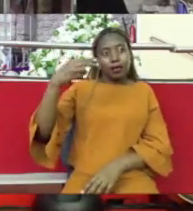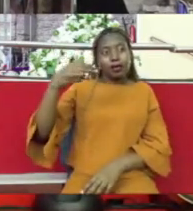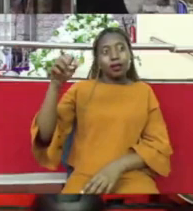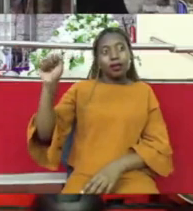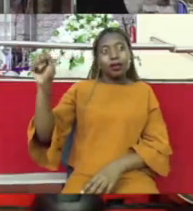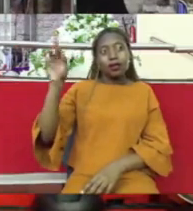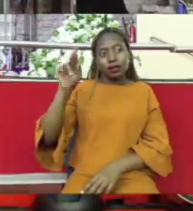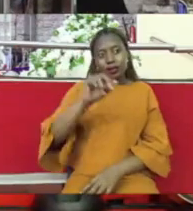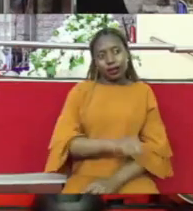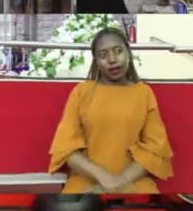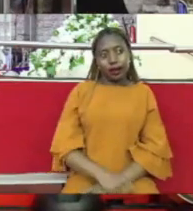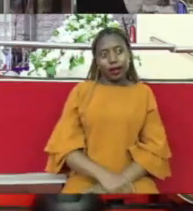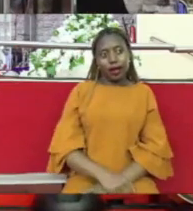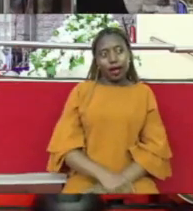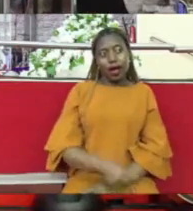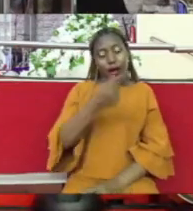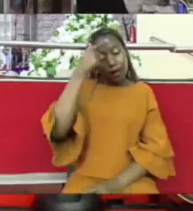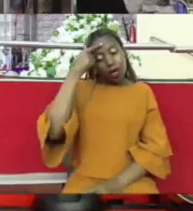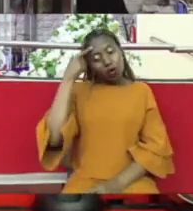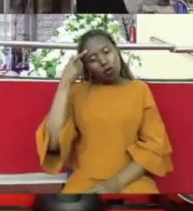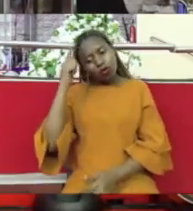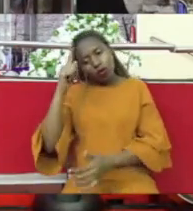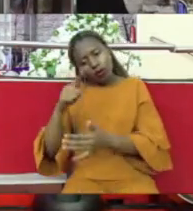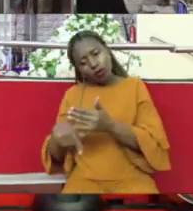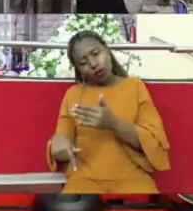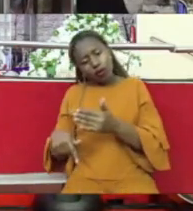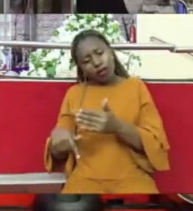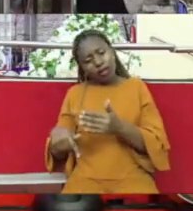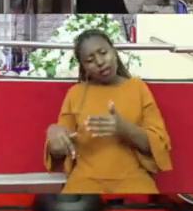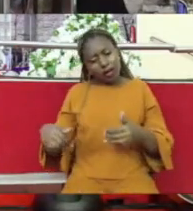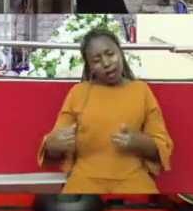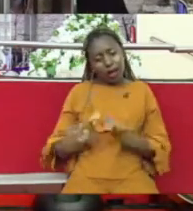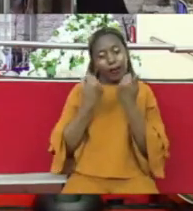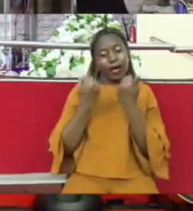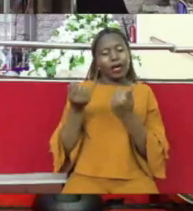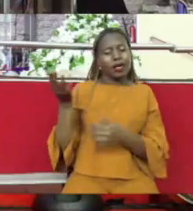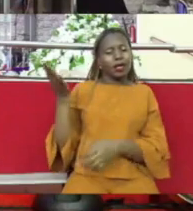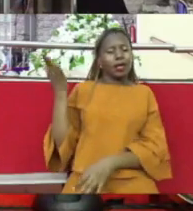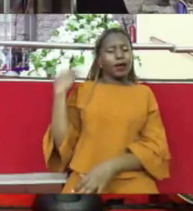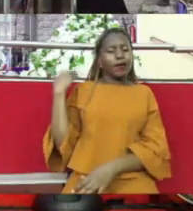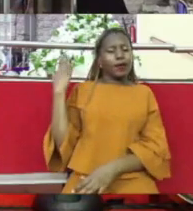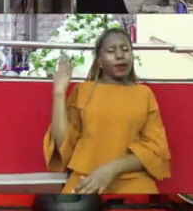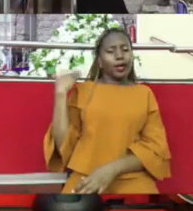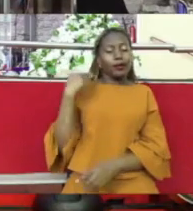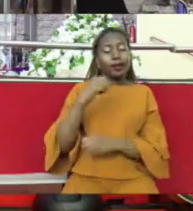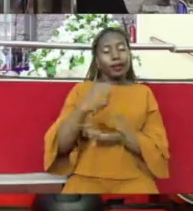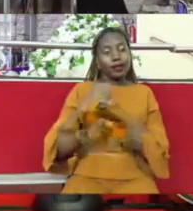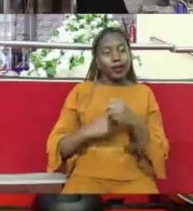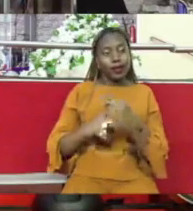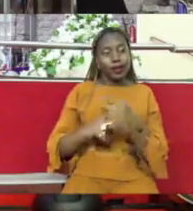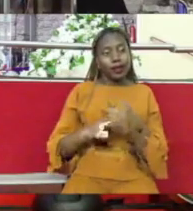was birthed several years ago. Kwa sababu ya kile ambacho kilikuwa kimefanyika miaka kadhaa ambayo ilikuwa. This woman,